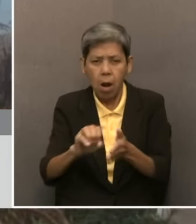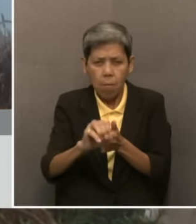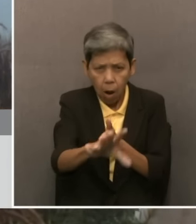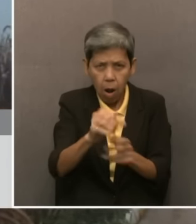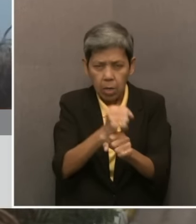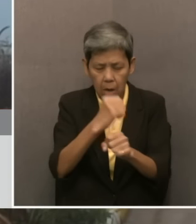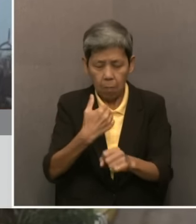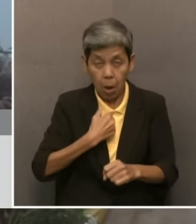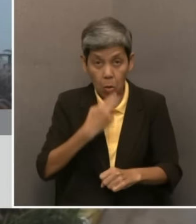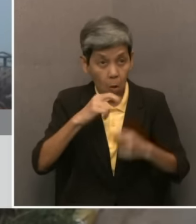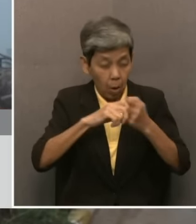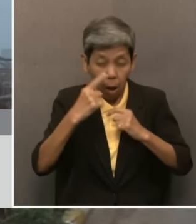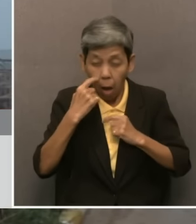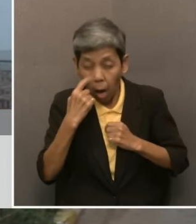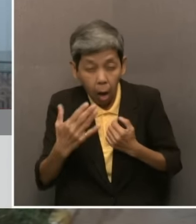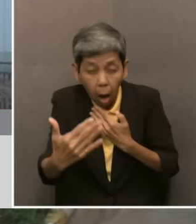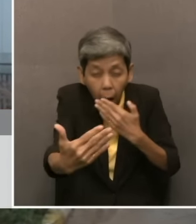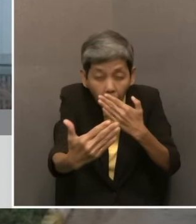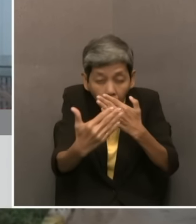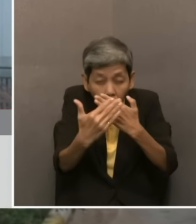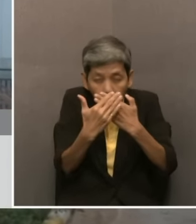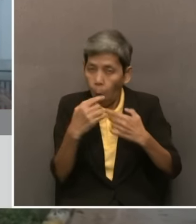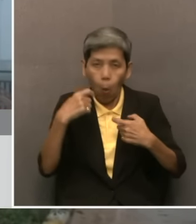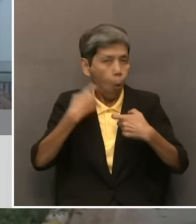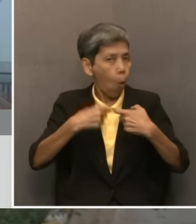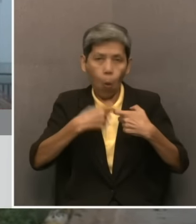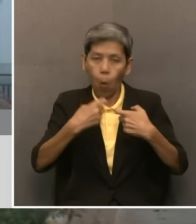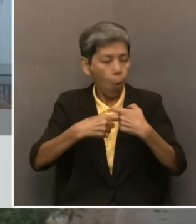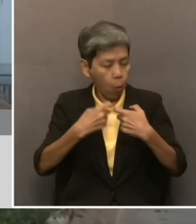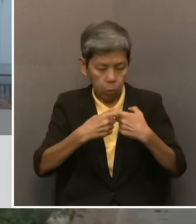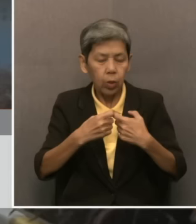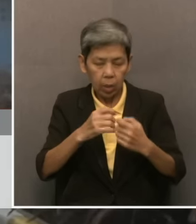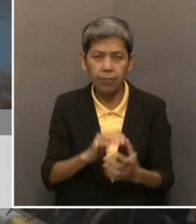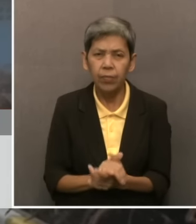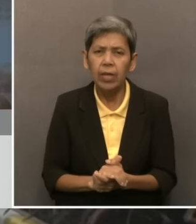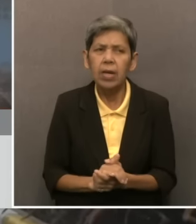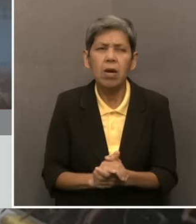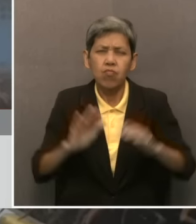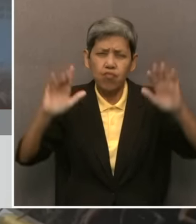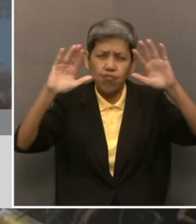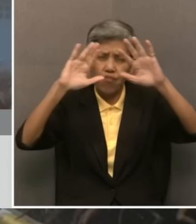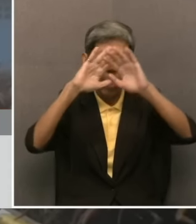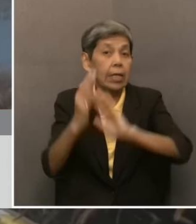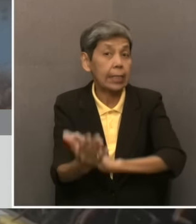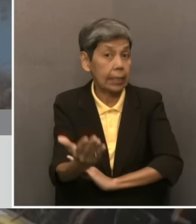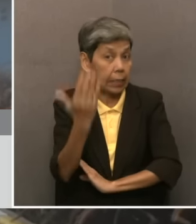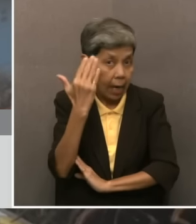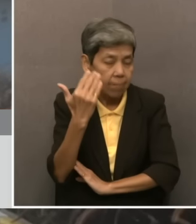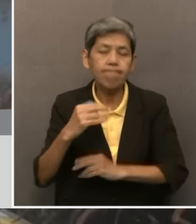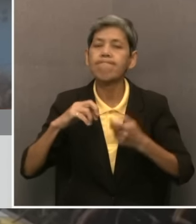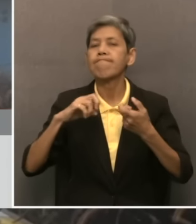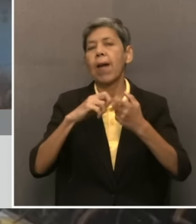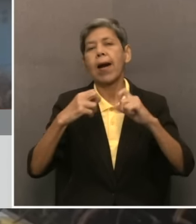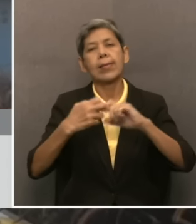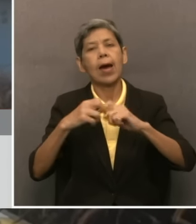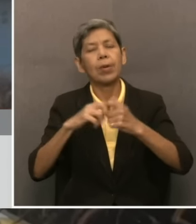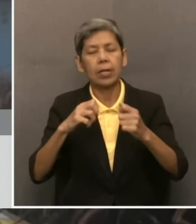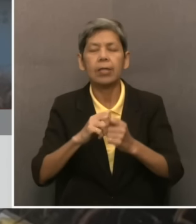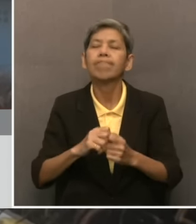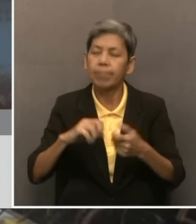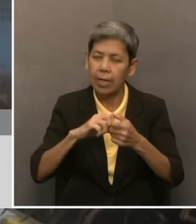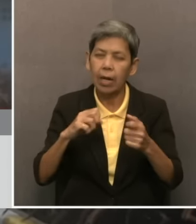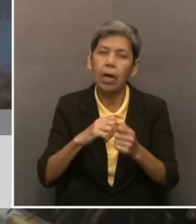ทัศนวิสัยการมองเห็นนั้นสั้นเหลือเพียงไม่ถึง50เมตรค่ะมีหมอกหนาในช่วงเช้าก็ยังเป็นอุปสรรคของการขึ้นลง